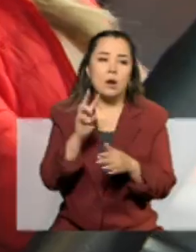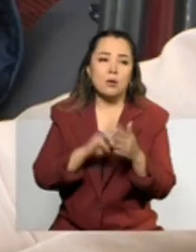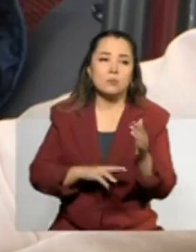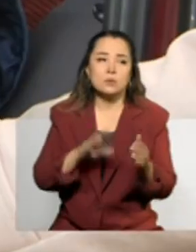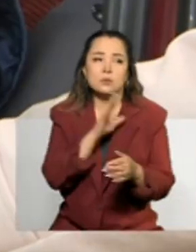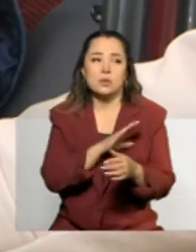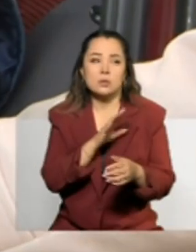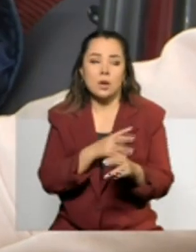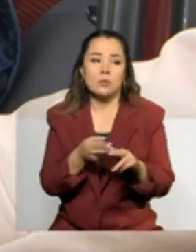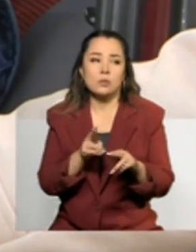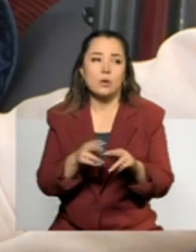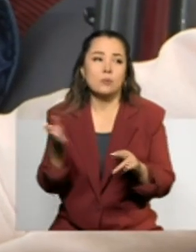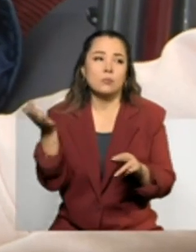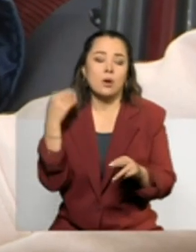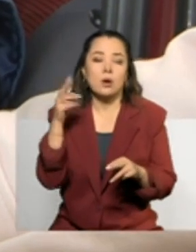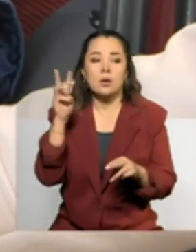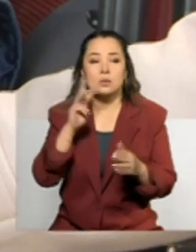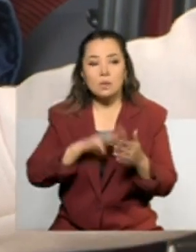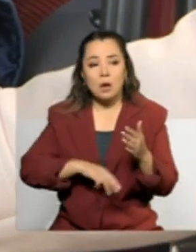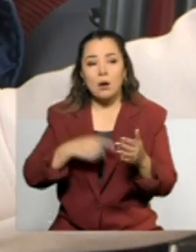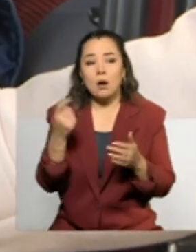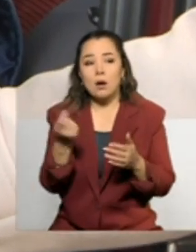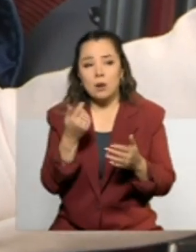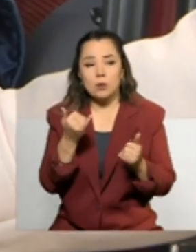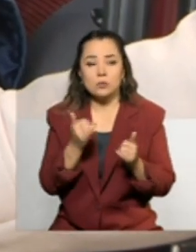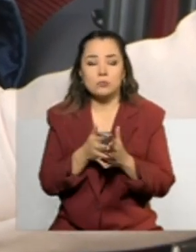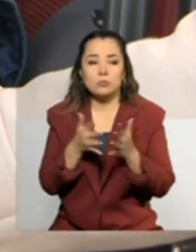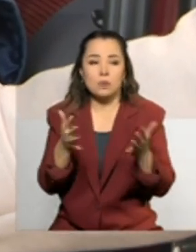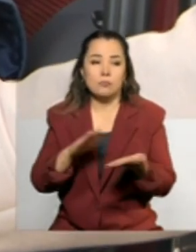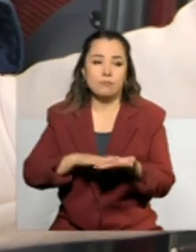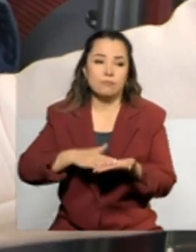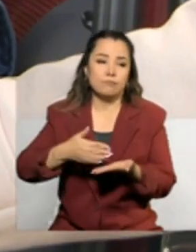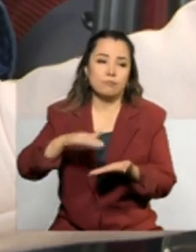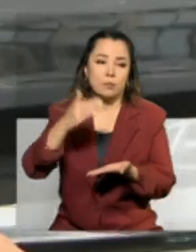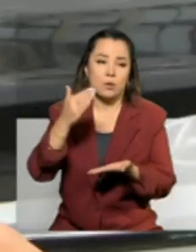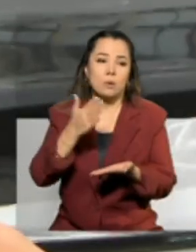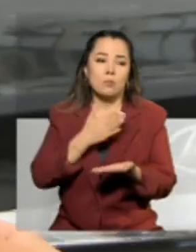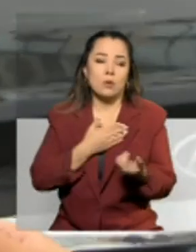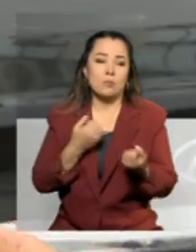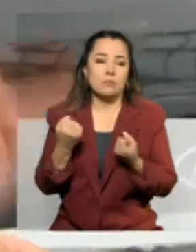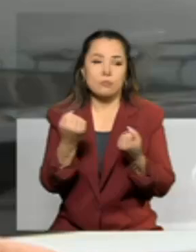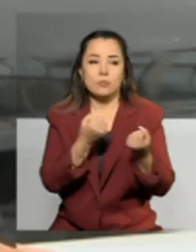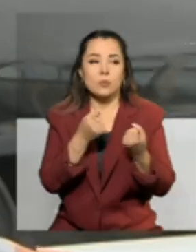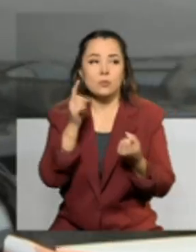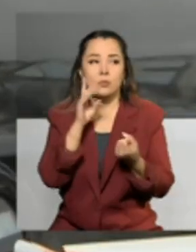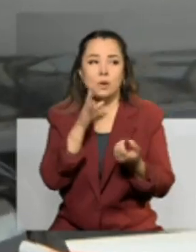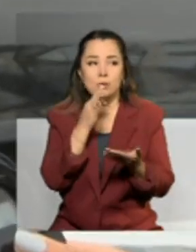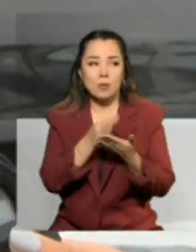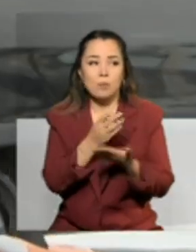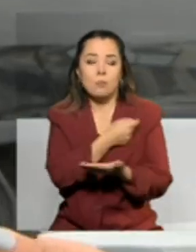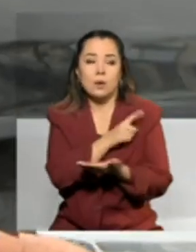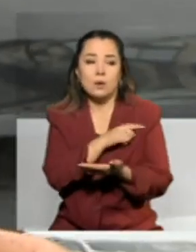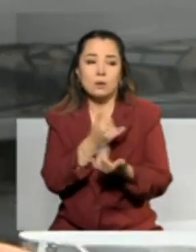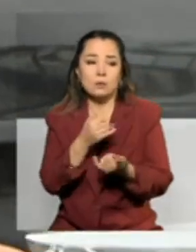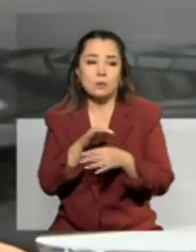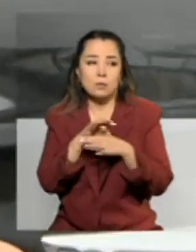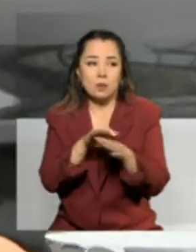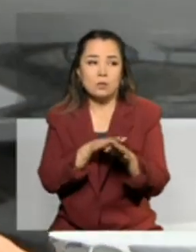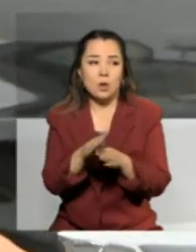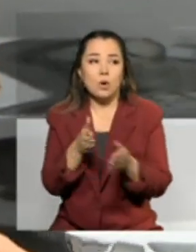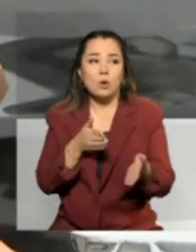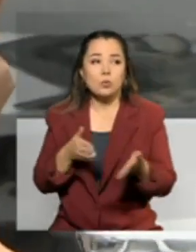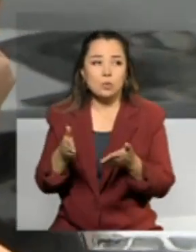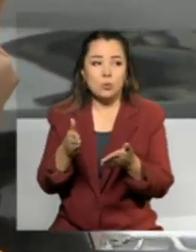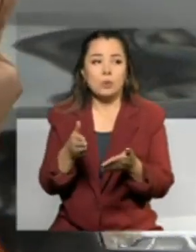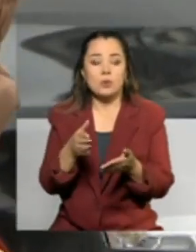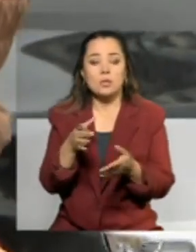болмайды ол. Бұрын штраф азғантайды, қазір вообще көбейіп кетті, қазір жүруге қорқасың. Қазір мен монитрға бара жатырмын ғой да, жолдың